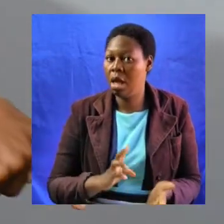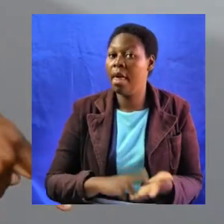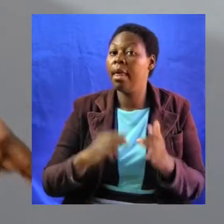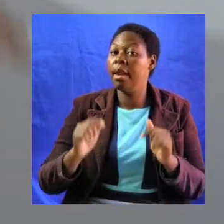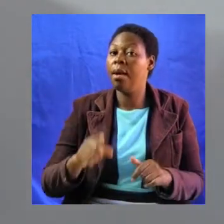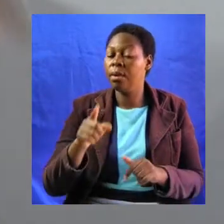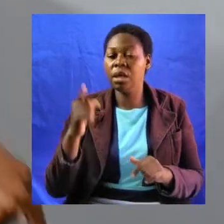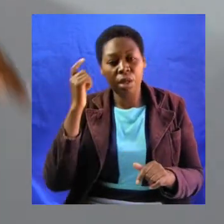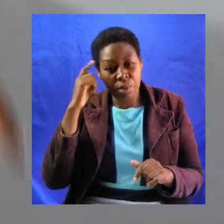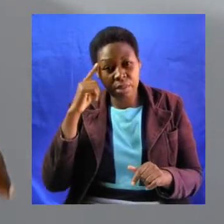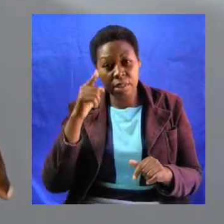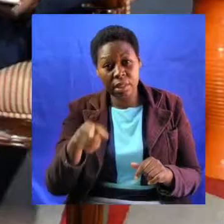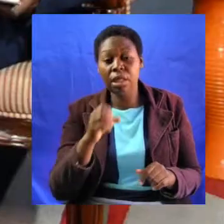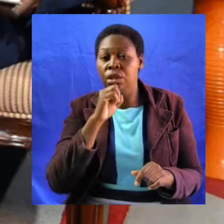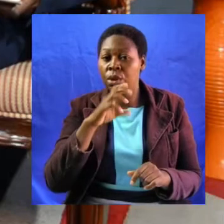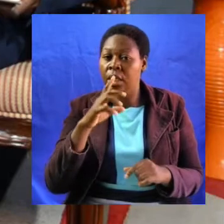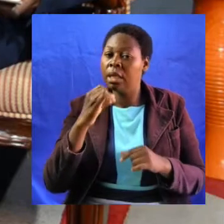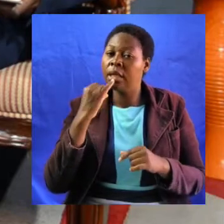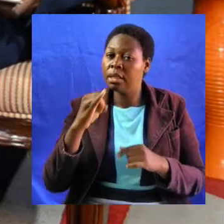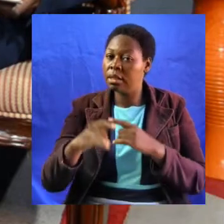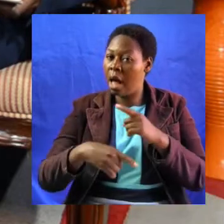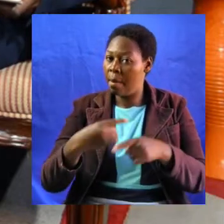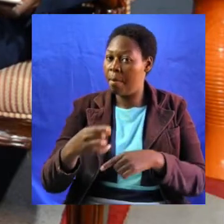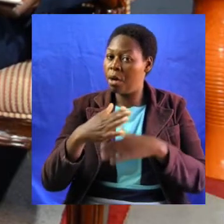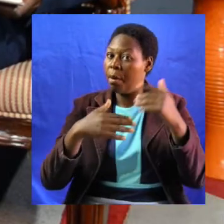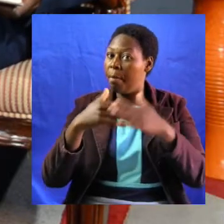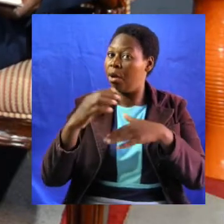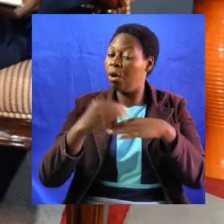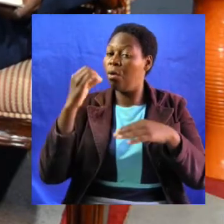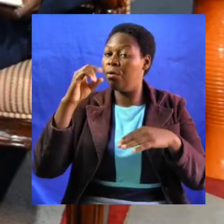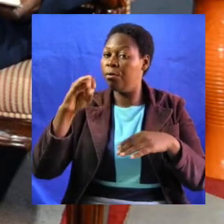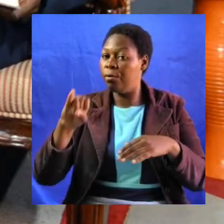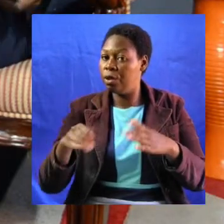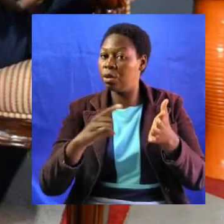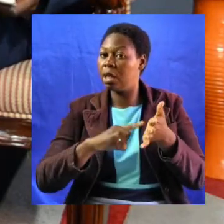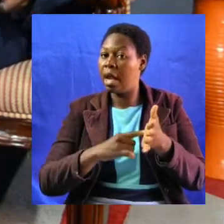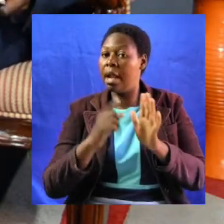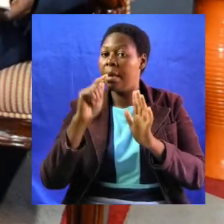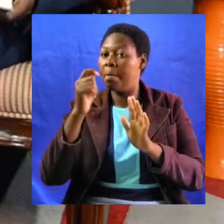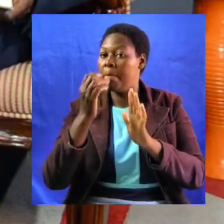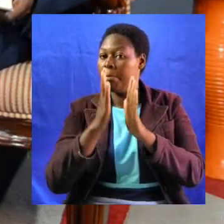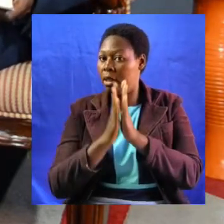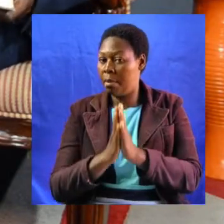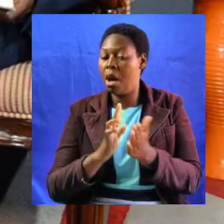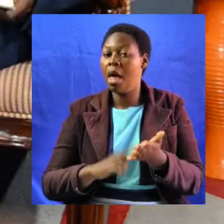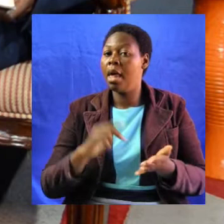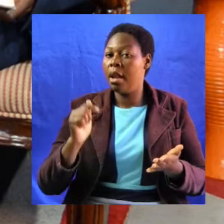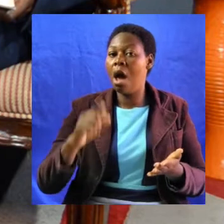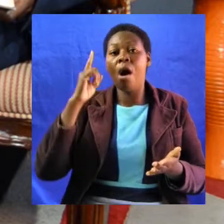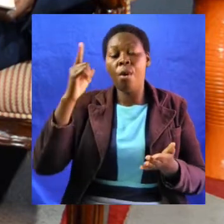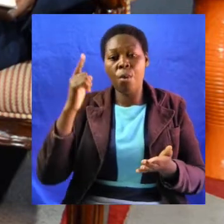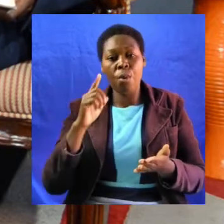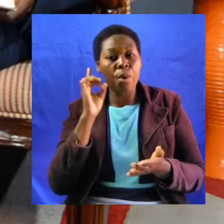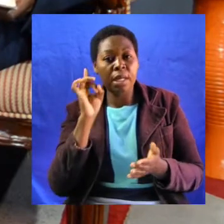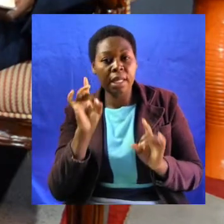mberi nechekuitwa nekuvakwa kweimba iyi. Saka yaive hondo iri kuitika. But still Mwari airamba achishanda